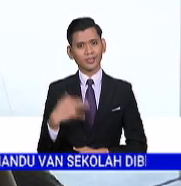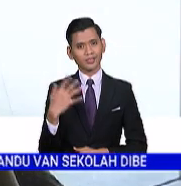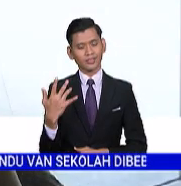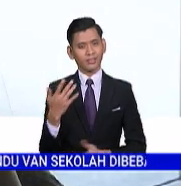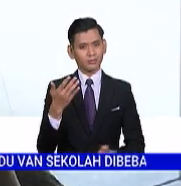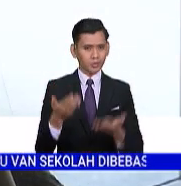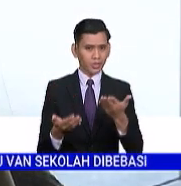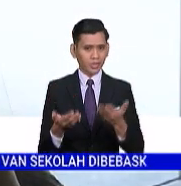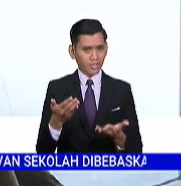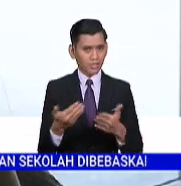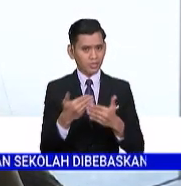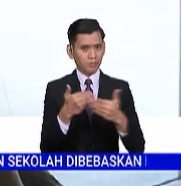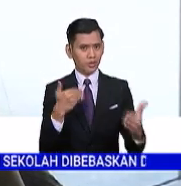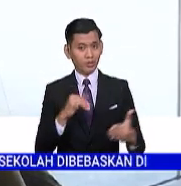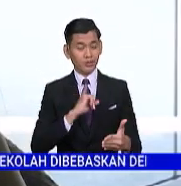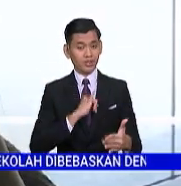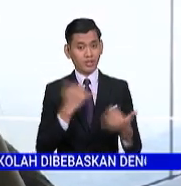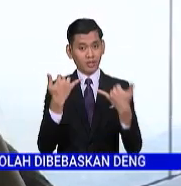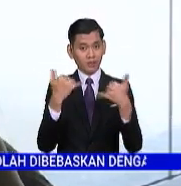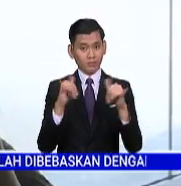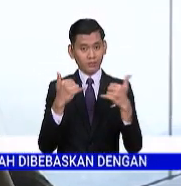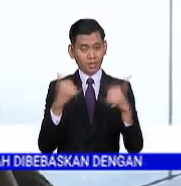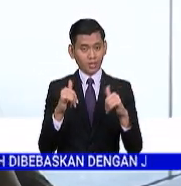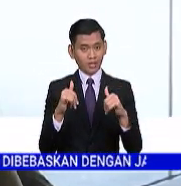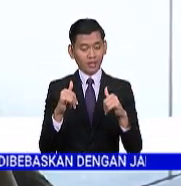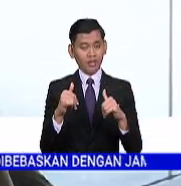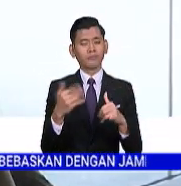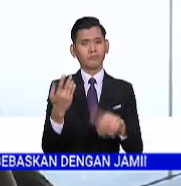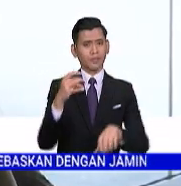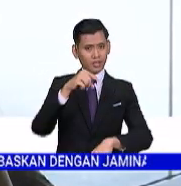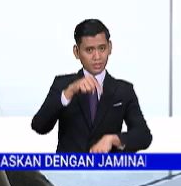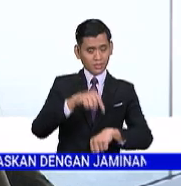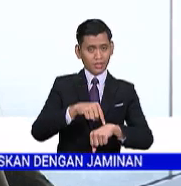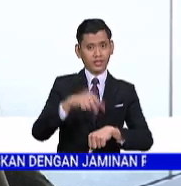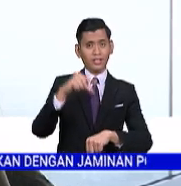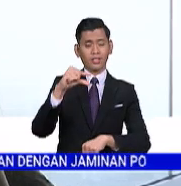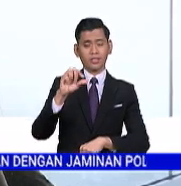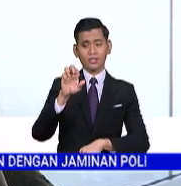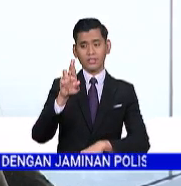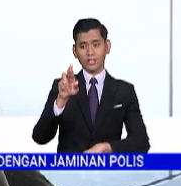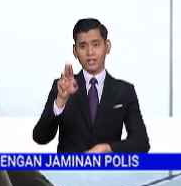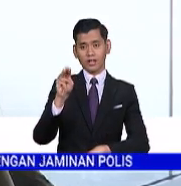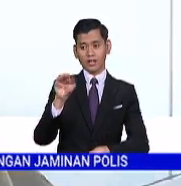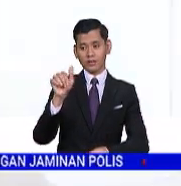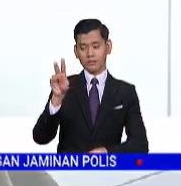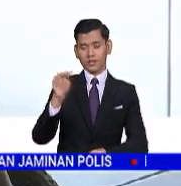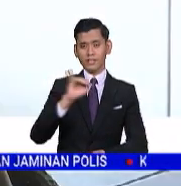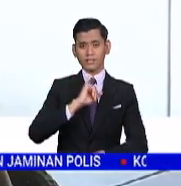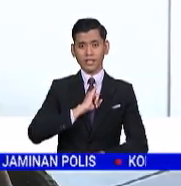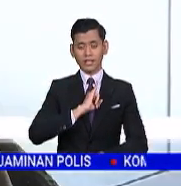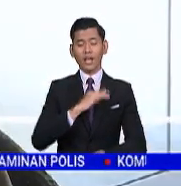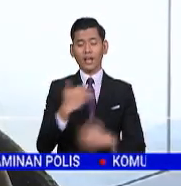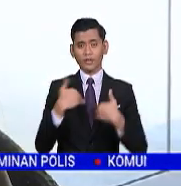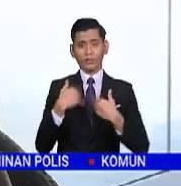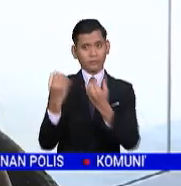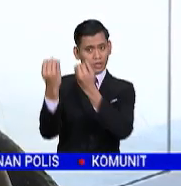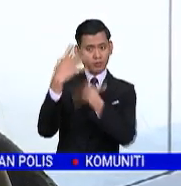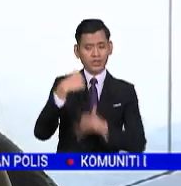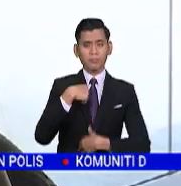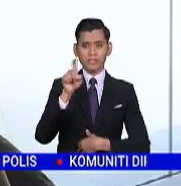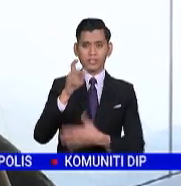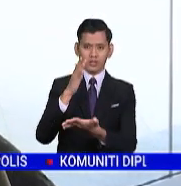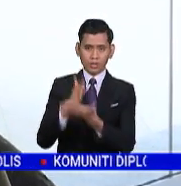Mungkin sebab sebelum saya main Hailu tu pun banyak orang panggil saya suruh stop main ke apa, dan tapi saya belum